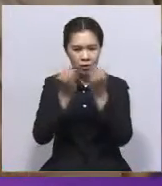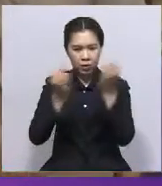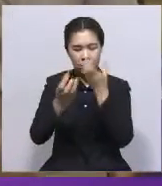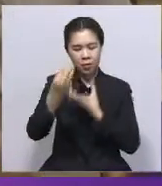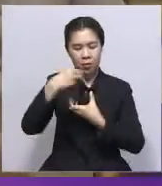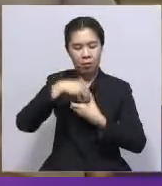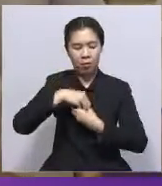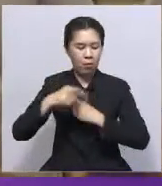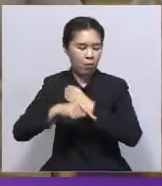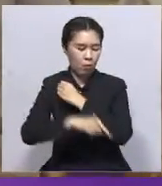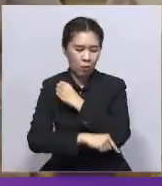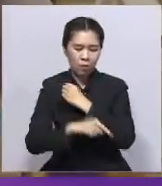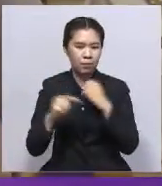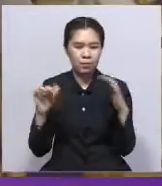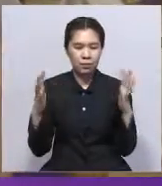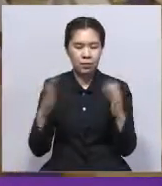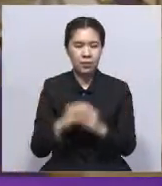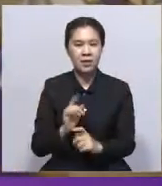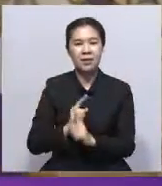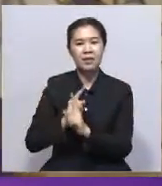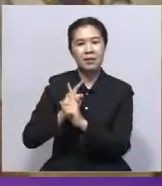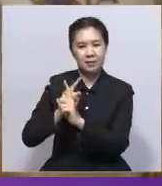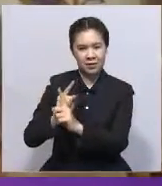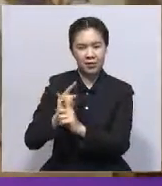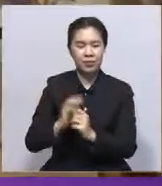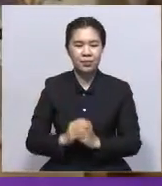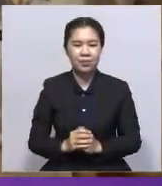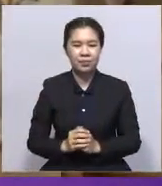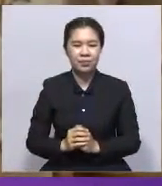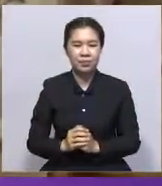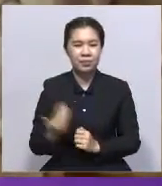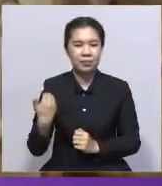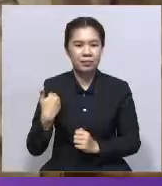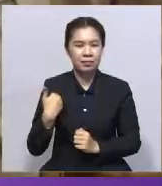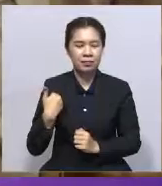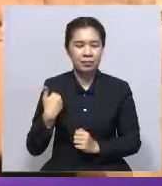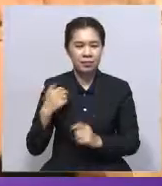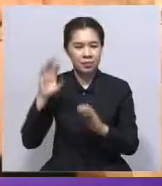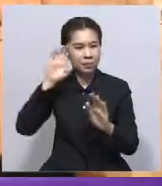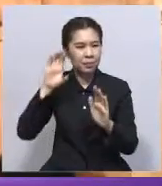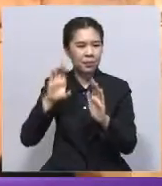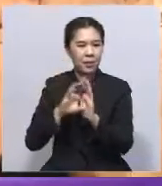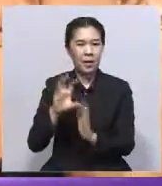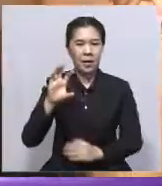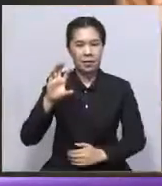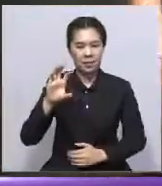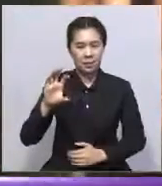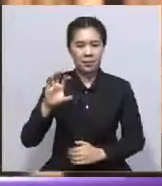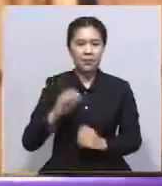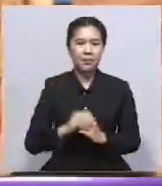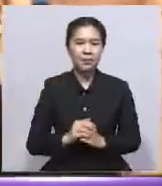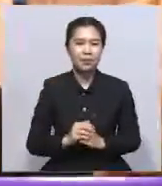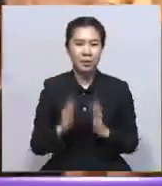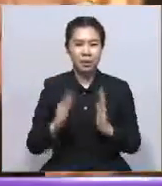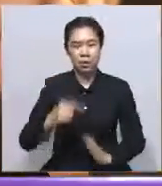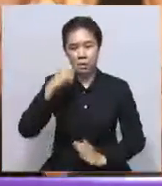ลอดจากการทุจริตคอร์รัปชันตามหลักธรรมาภิบาลโดยร่วมกันแสดงสัญลักษณ์ซีโร่โทเทเรน